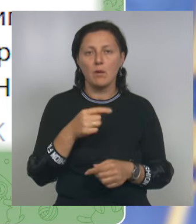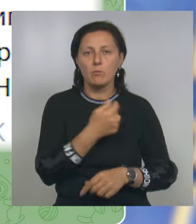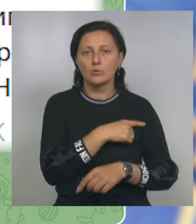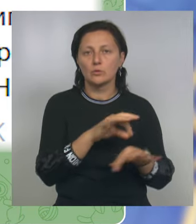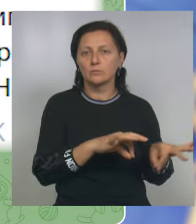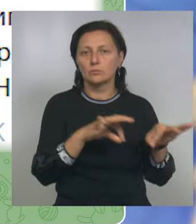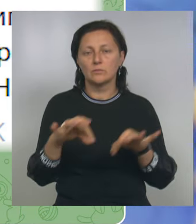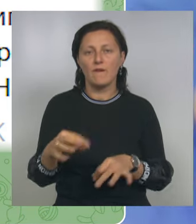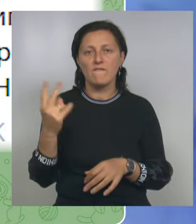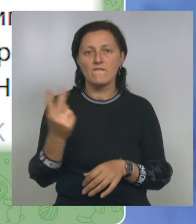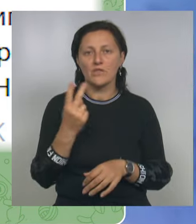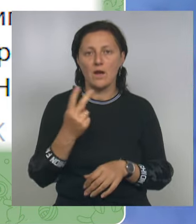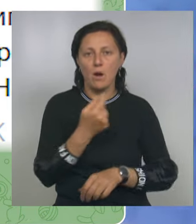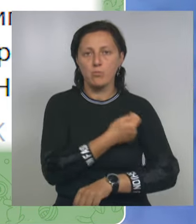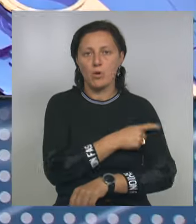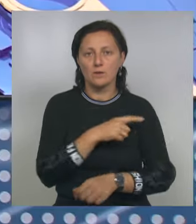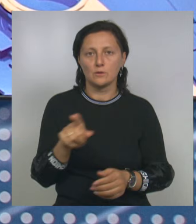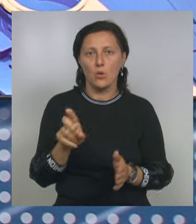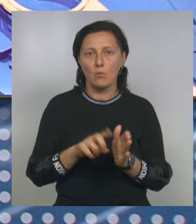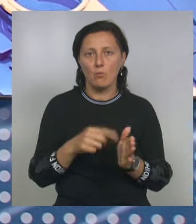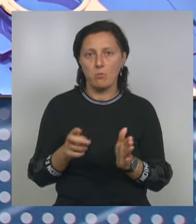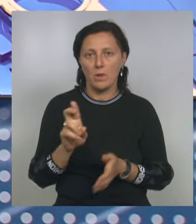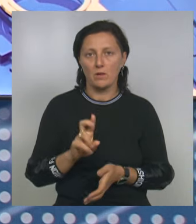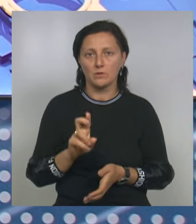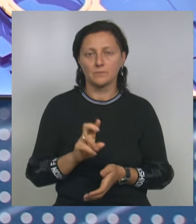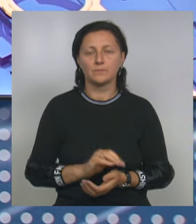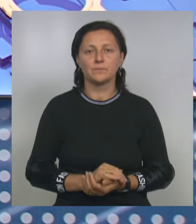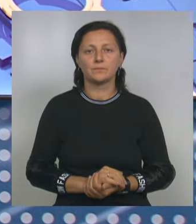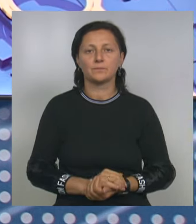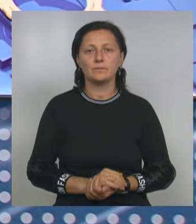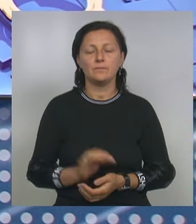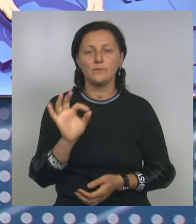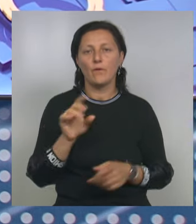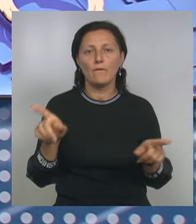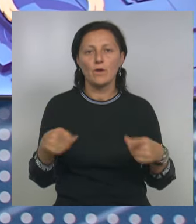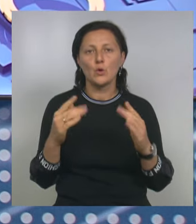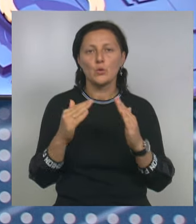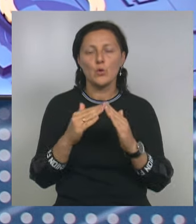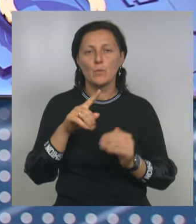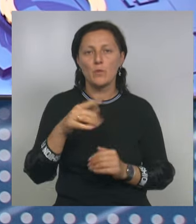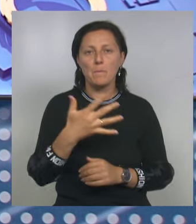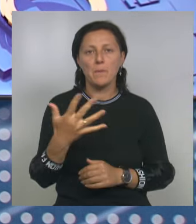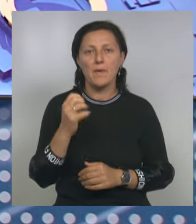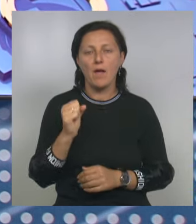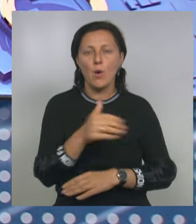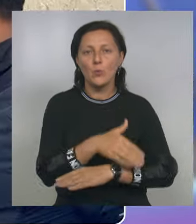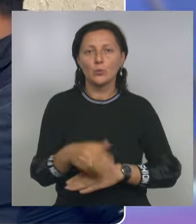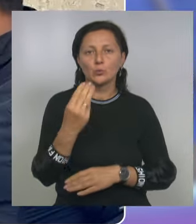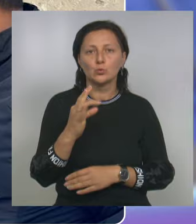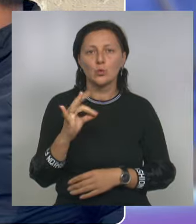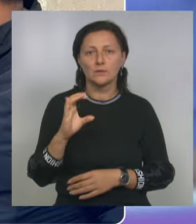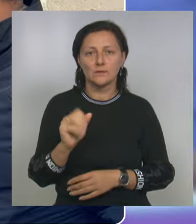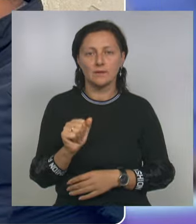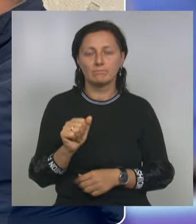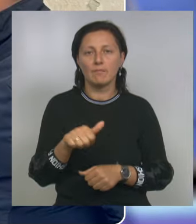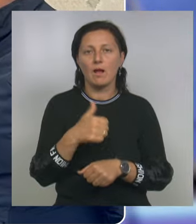во вторую горбольницу Белгорода. Далее о восстановлении дома номер 55А на улице Щерса.